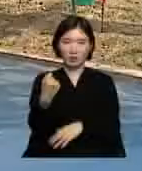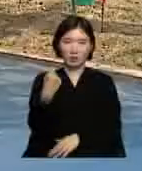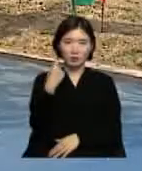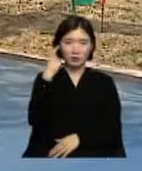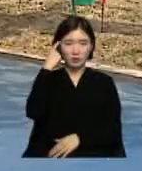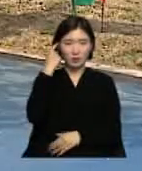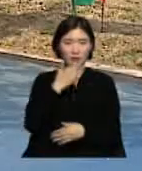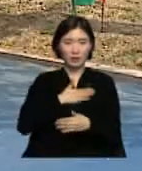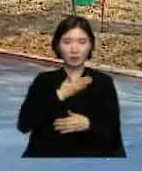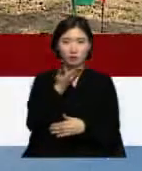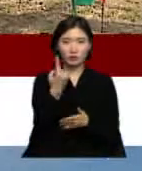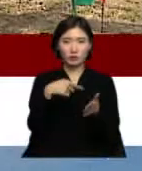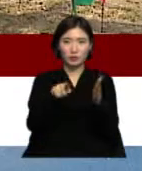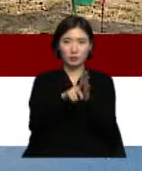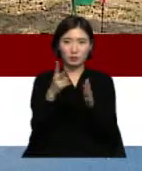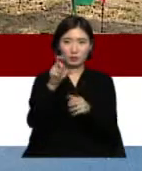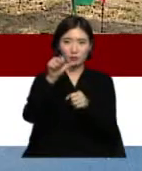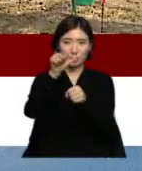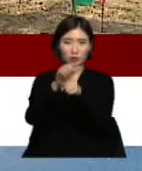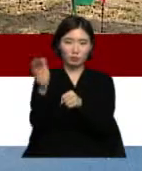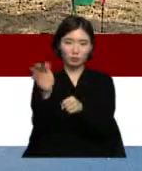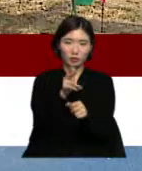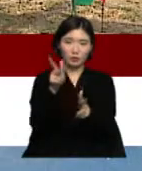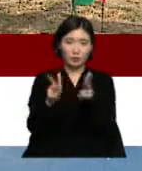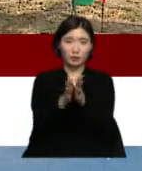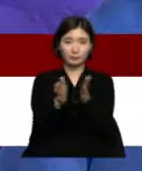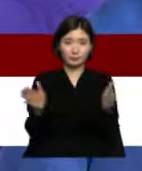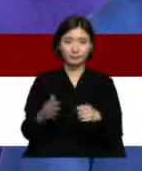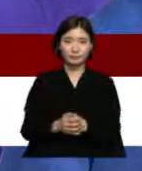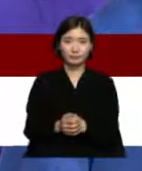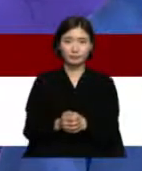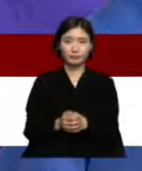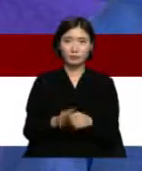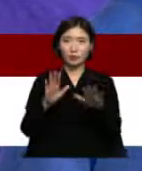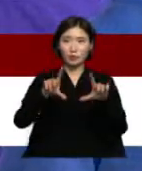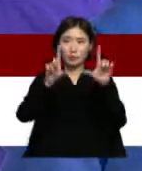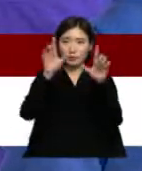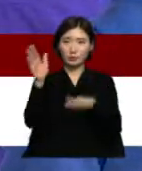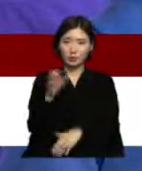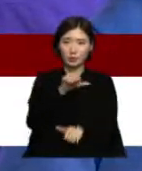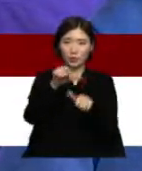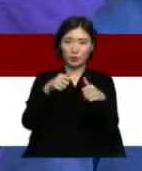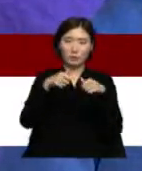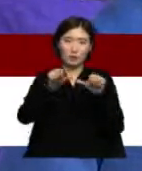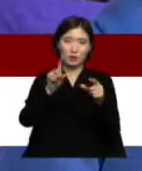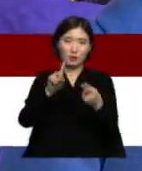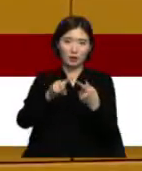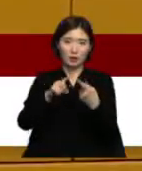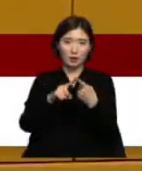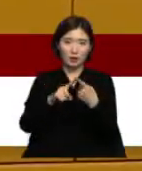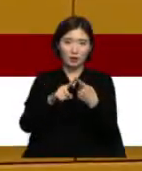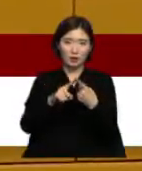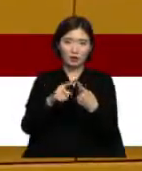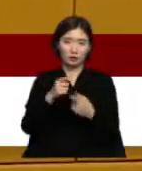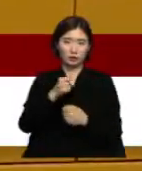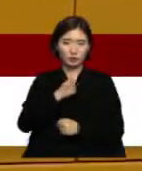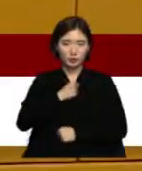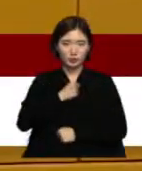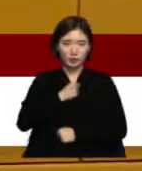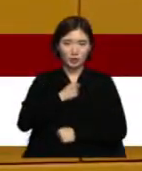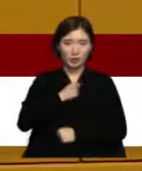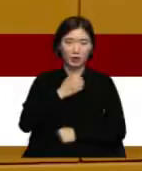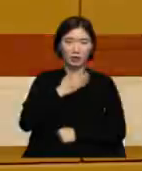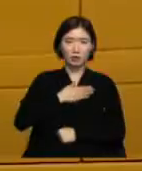알려주고자 2015년부터 사업이 시작됐습니다. 올해부터는 환경 파괴에 대한 경각심을 알려주는